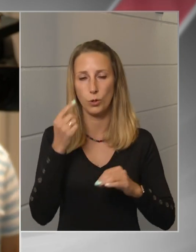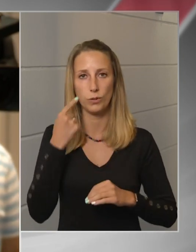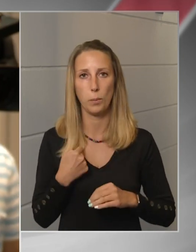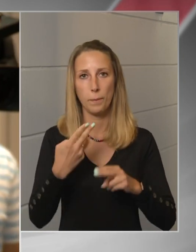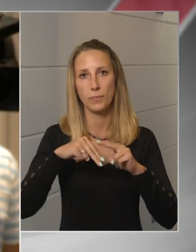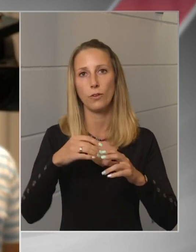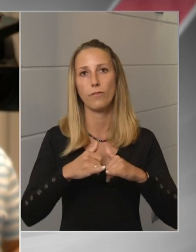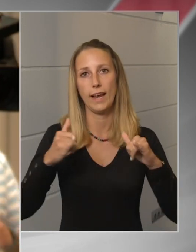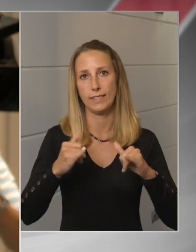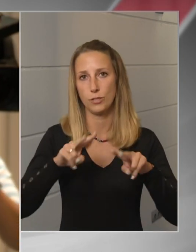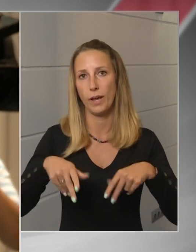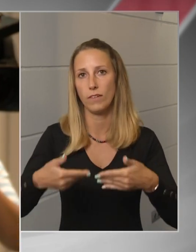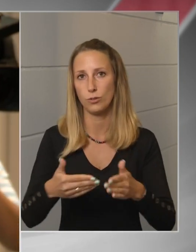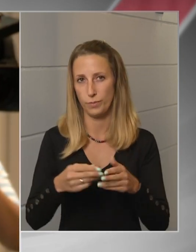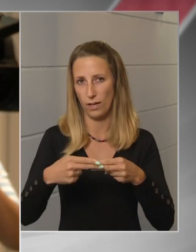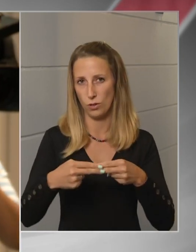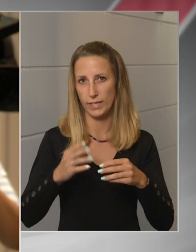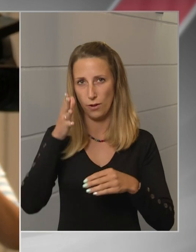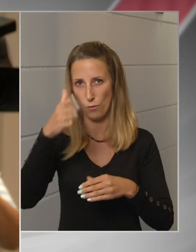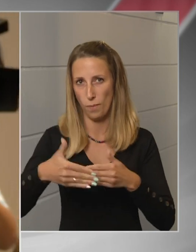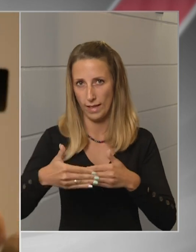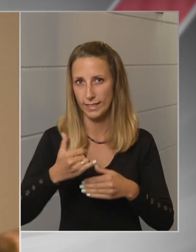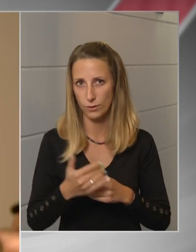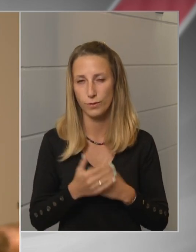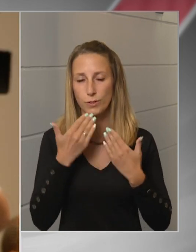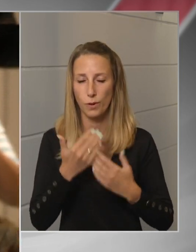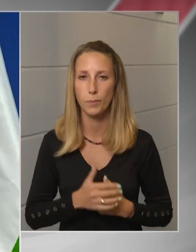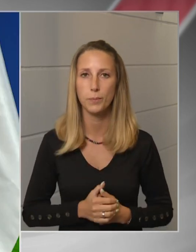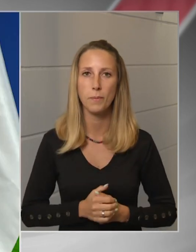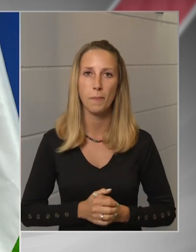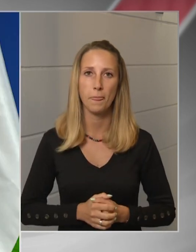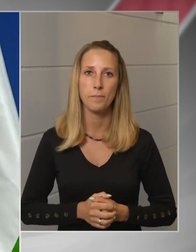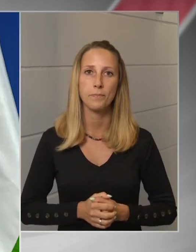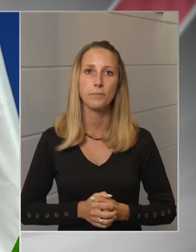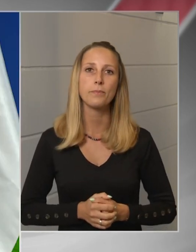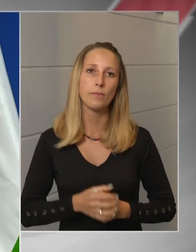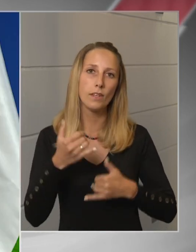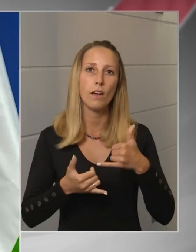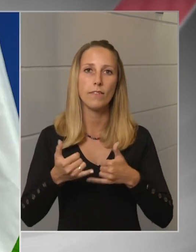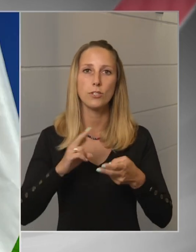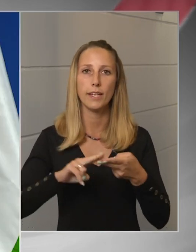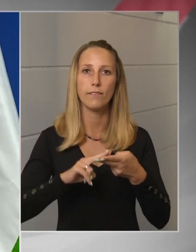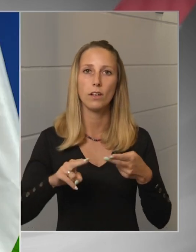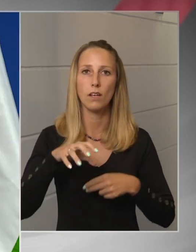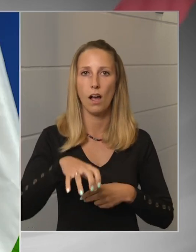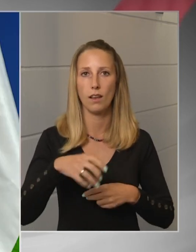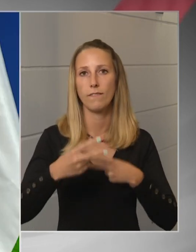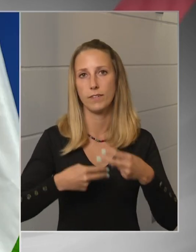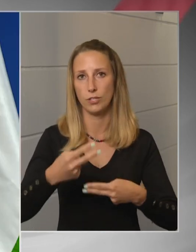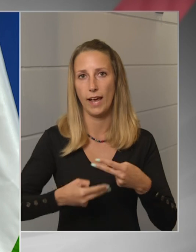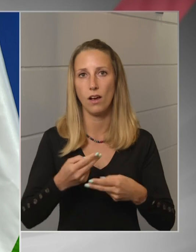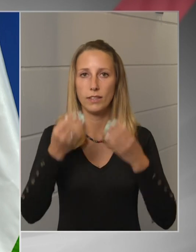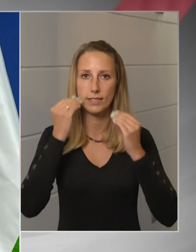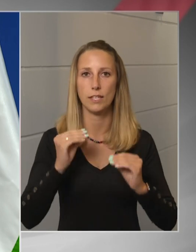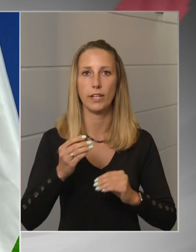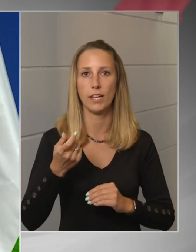több fejlesztés is megvalósul még a közeljövőben is. Köszönöm! A versenyhivatal is vizsgálja a tisztességes